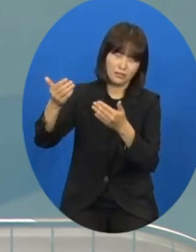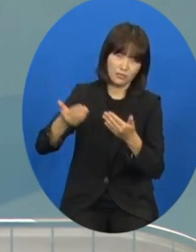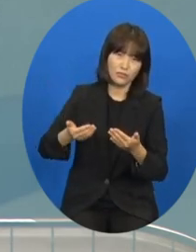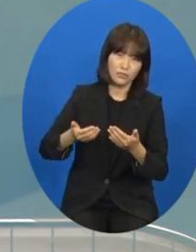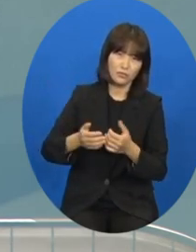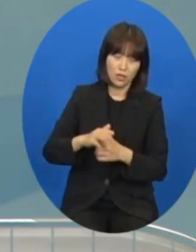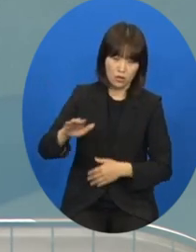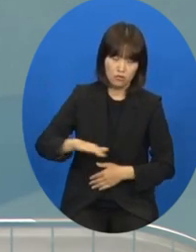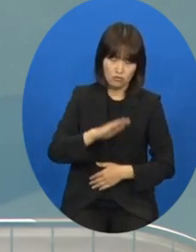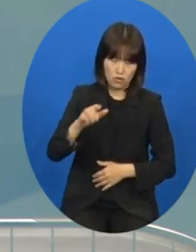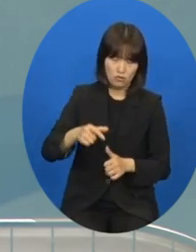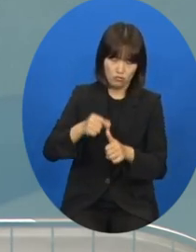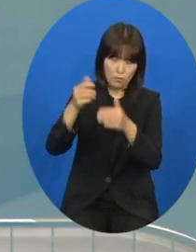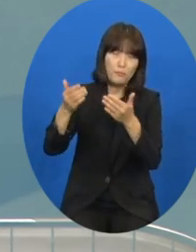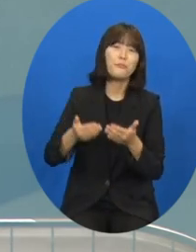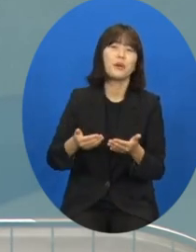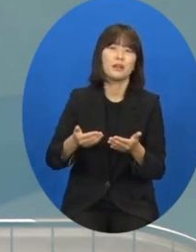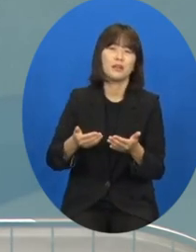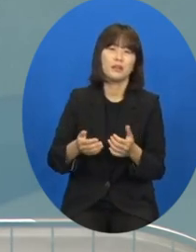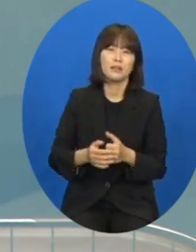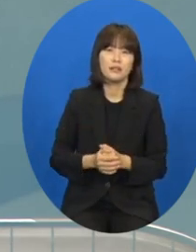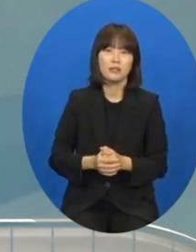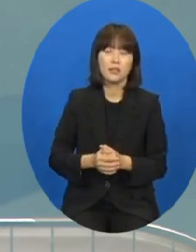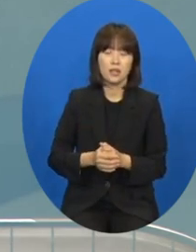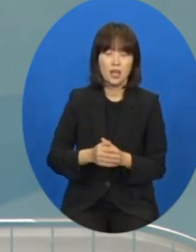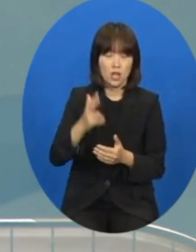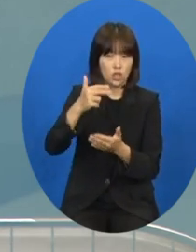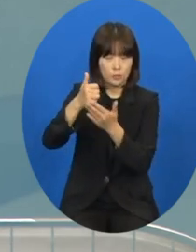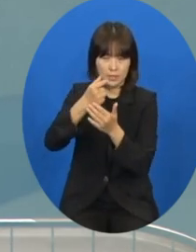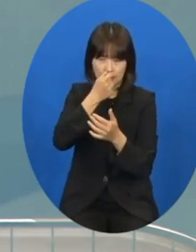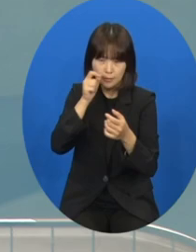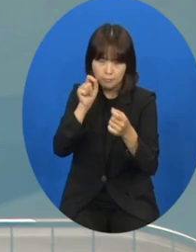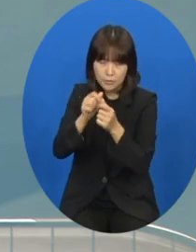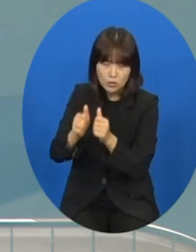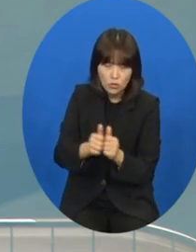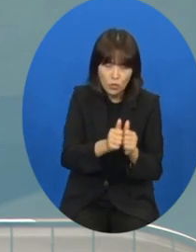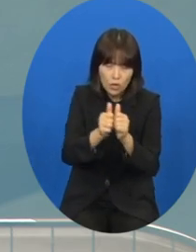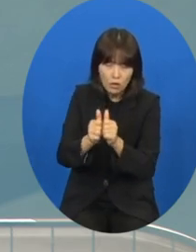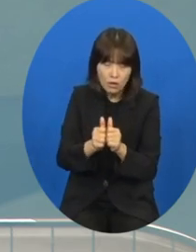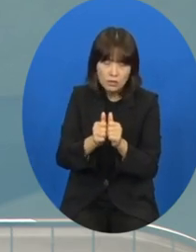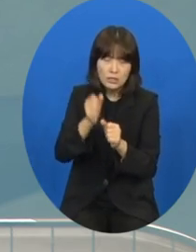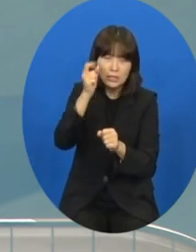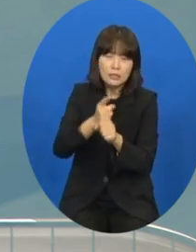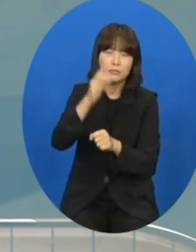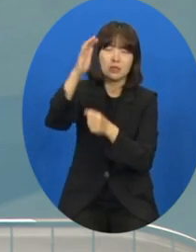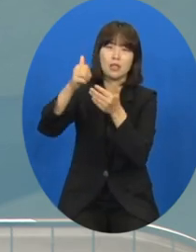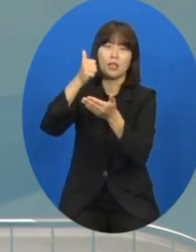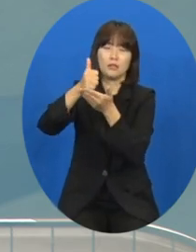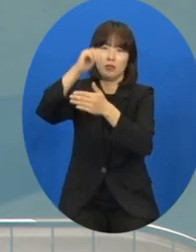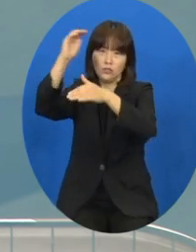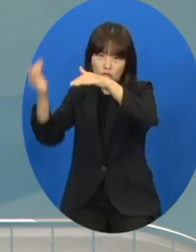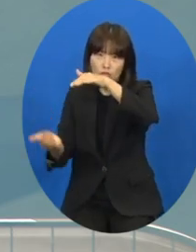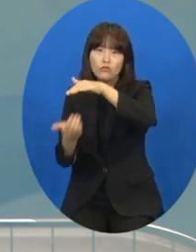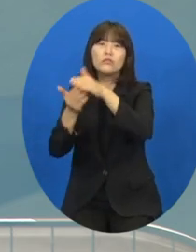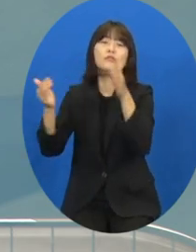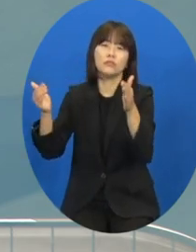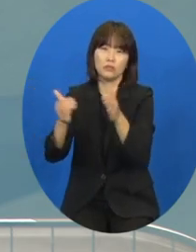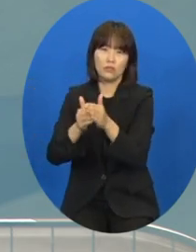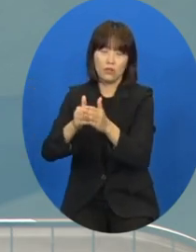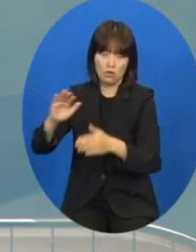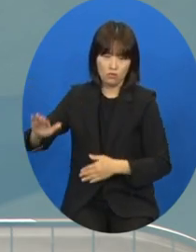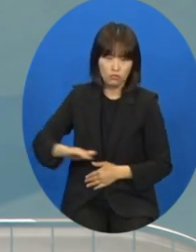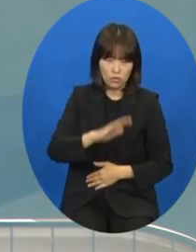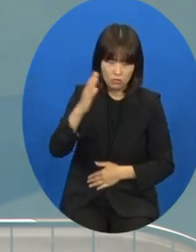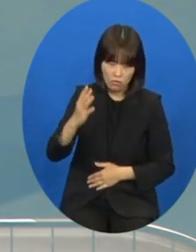우리는 구원받게 됐으니까, 주님과 친밀히 동행하는 것은 이미 하나님이 이루셨어요. 우리를